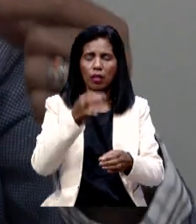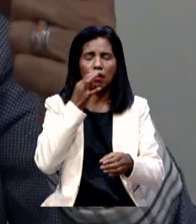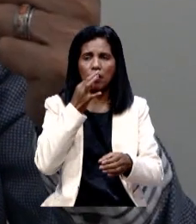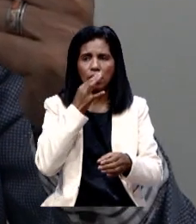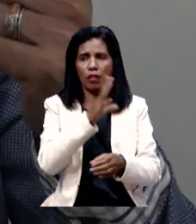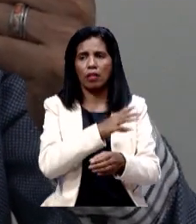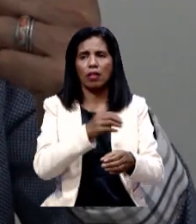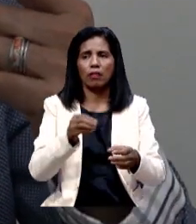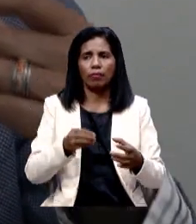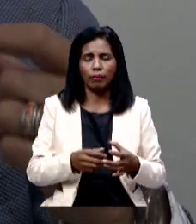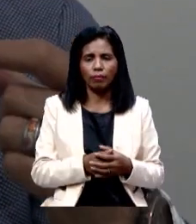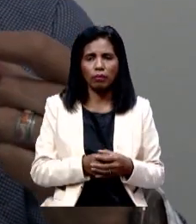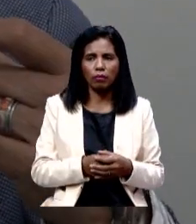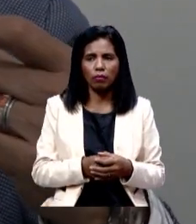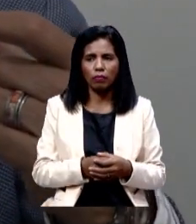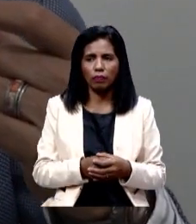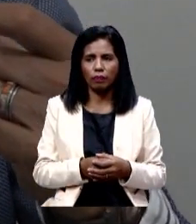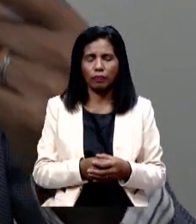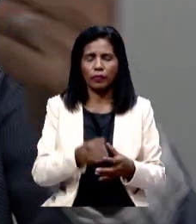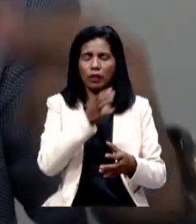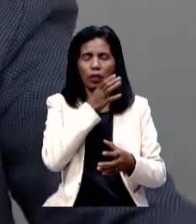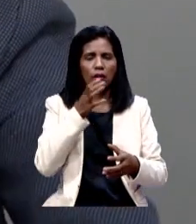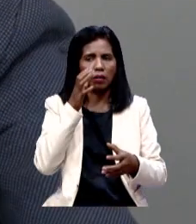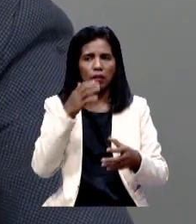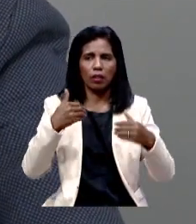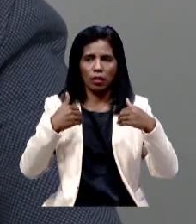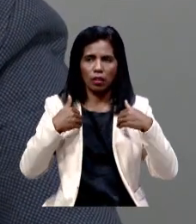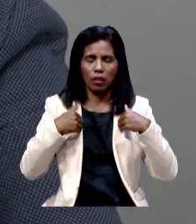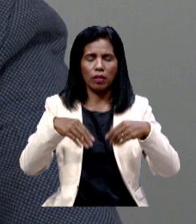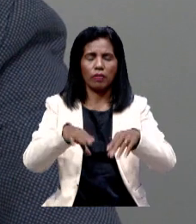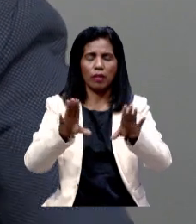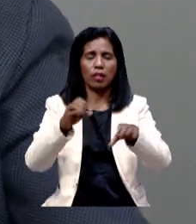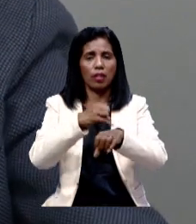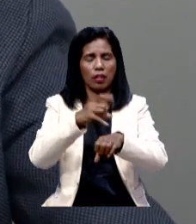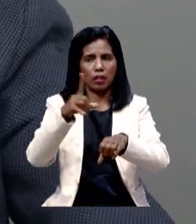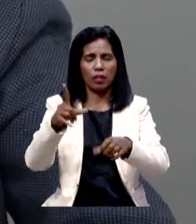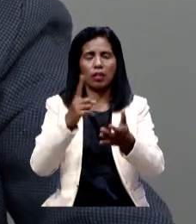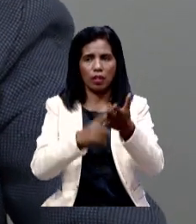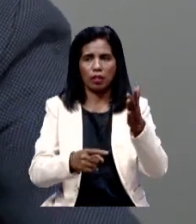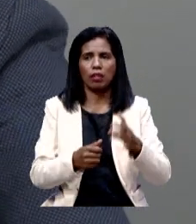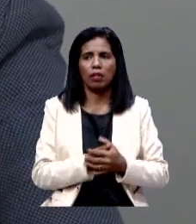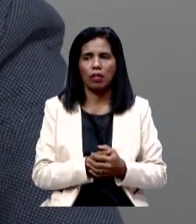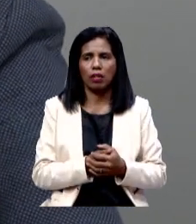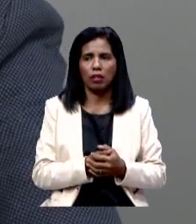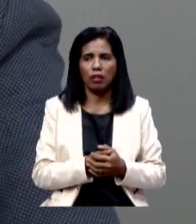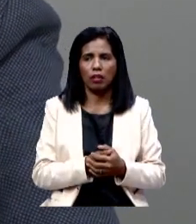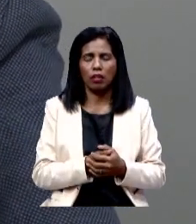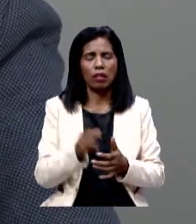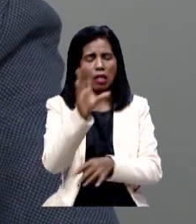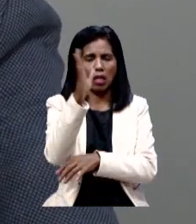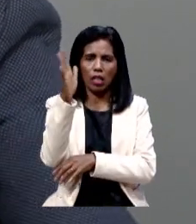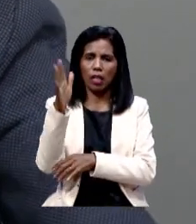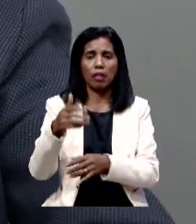ho bari dari agrikultura ser nih be iya nih following yang merkaru internasional saida for example aiga haru nih alternatif